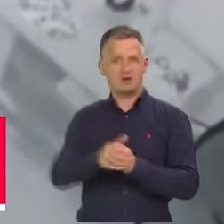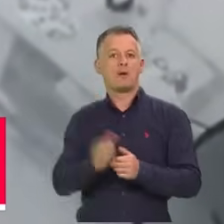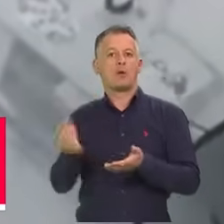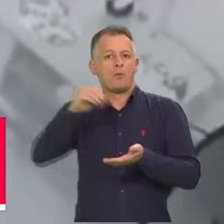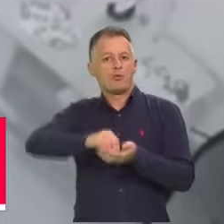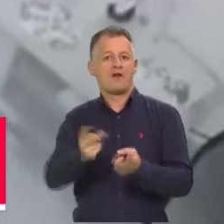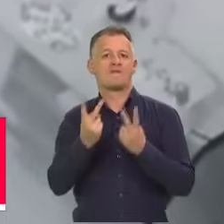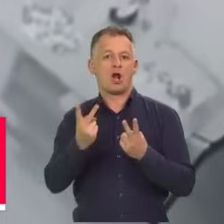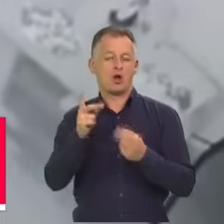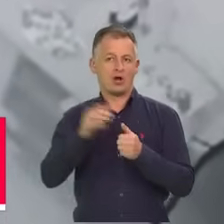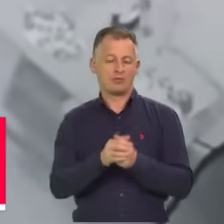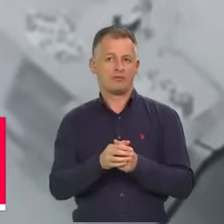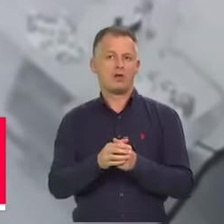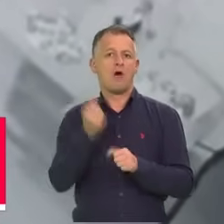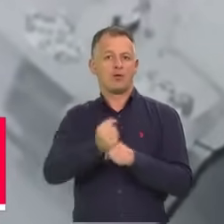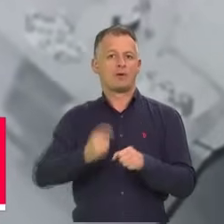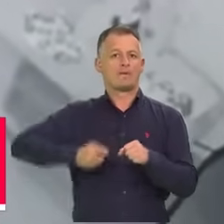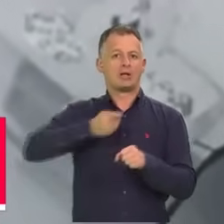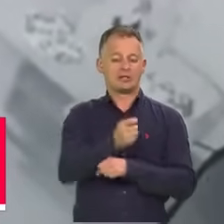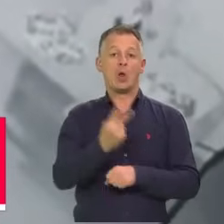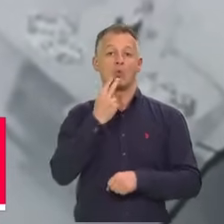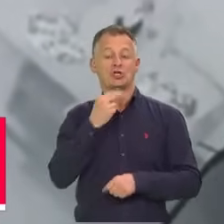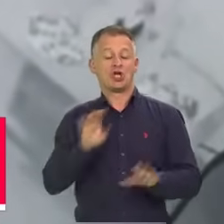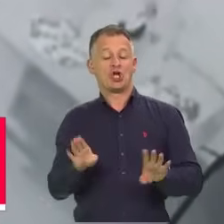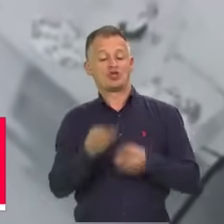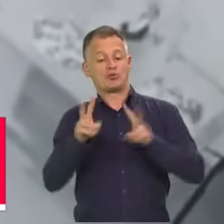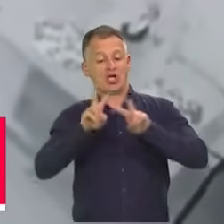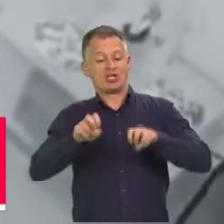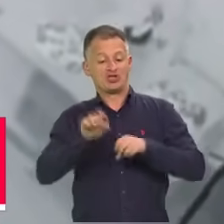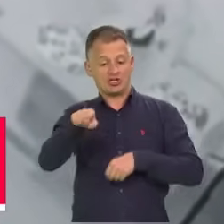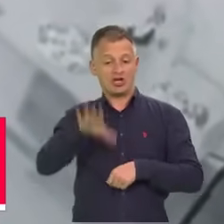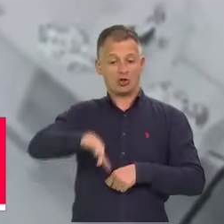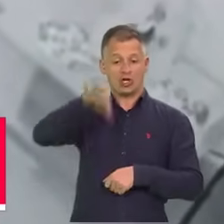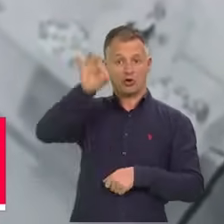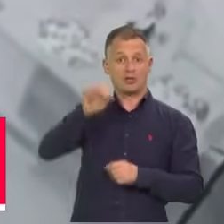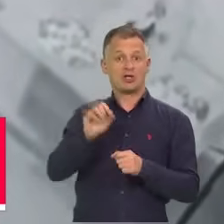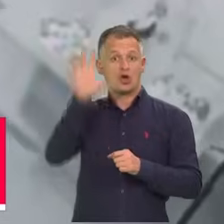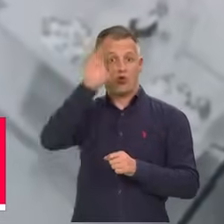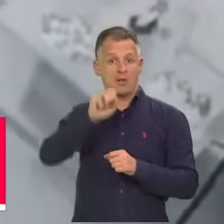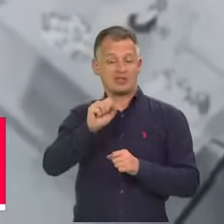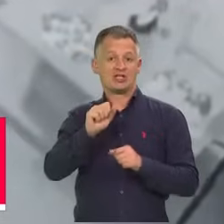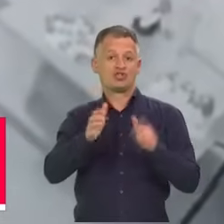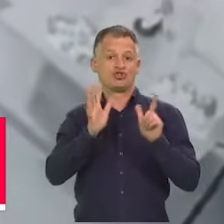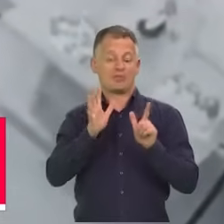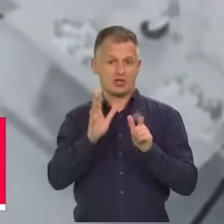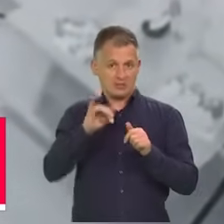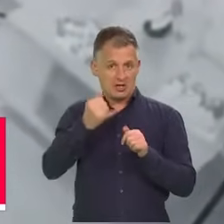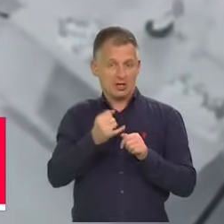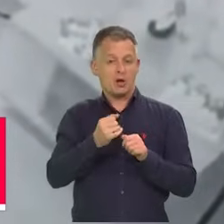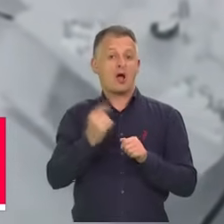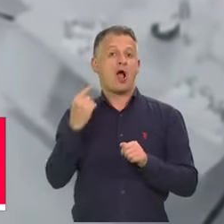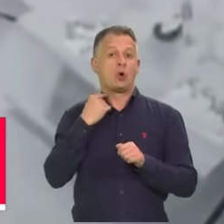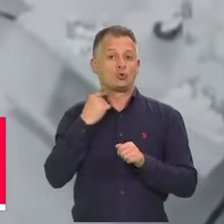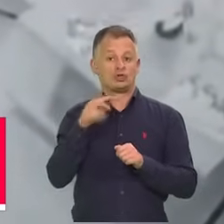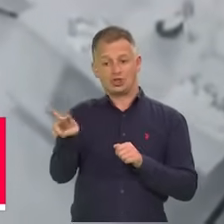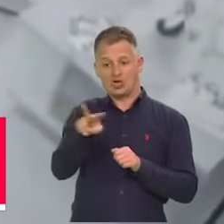urma spargerilor. Polițiștii au început astfel ancheta și așa au descoperit că în noaptea de 17 spre 18 august,